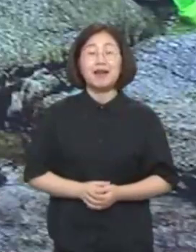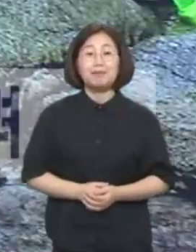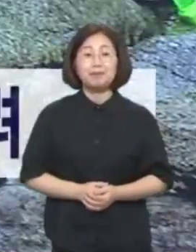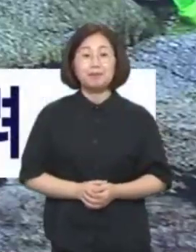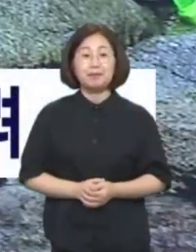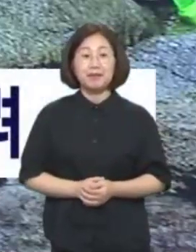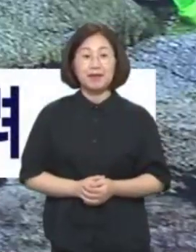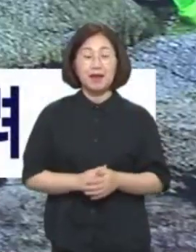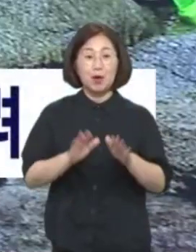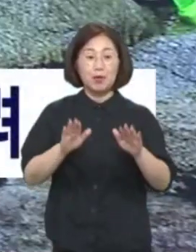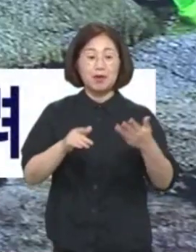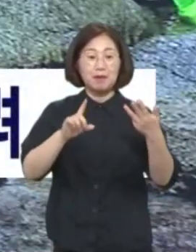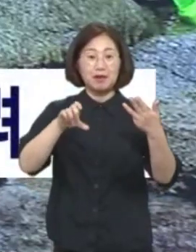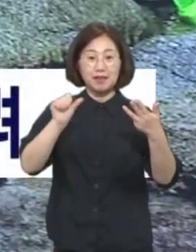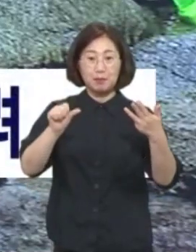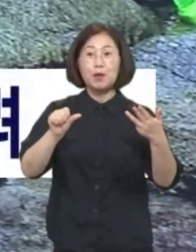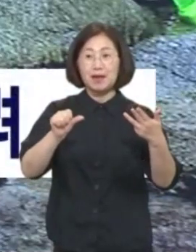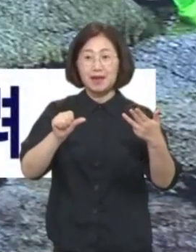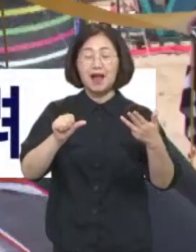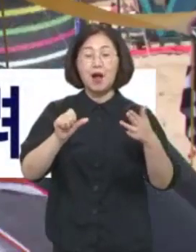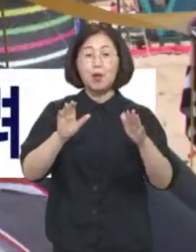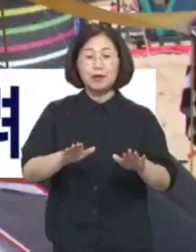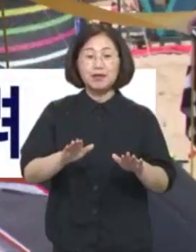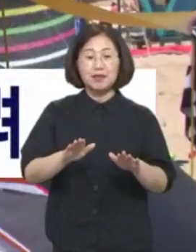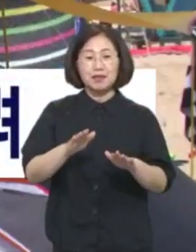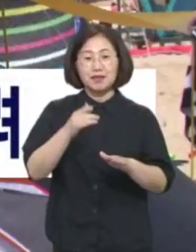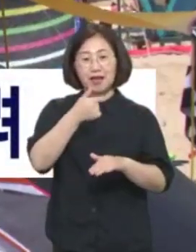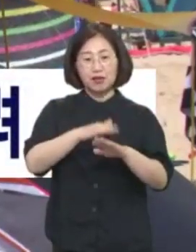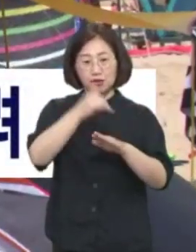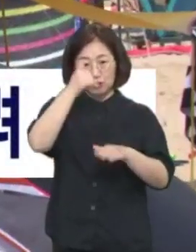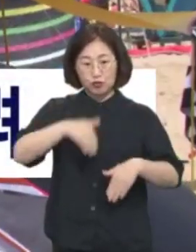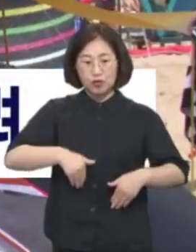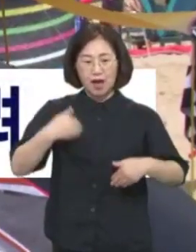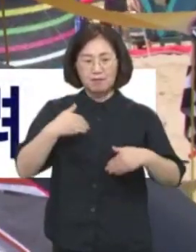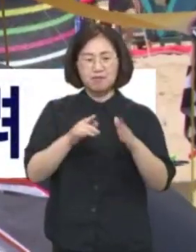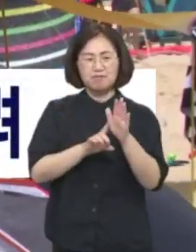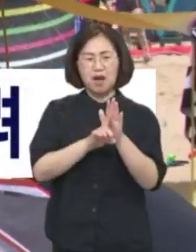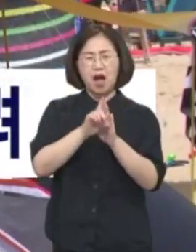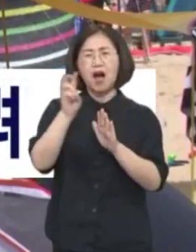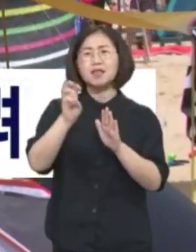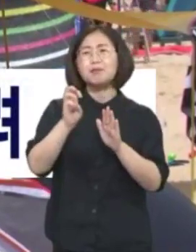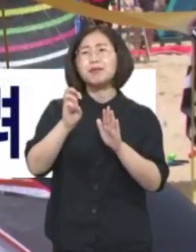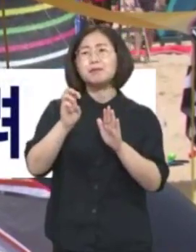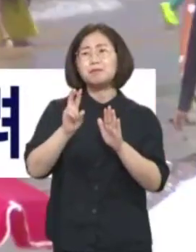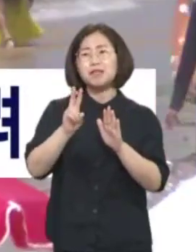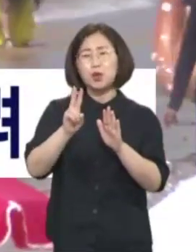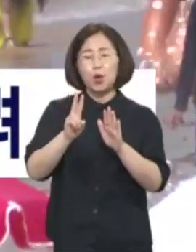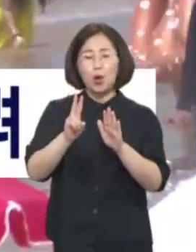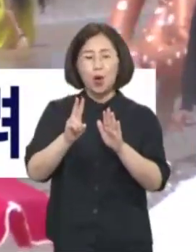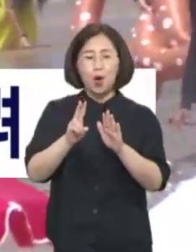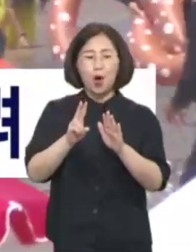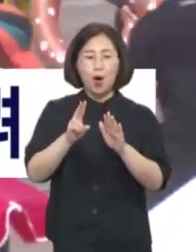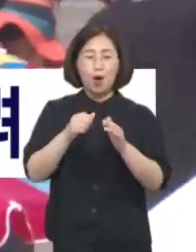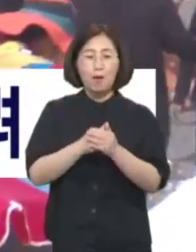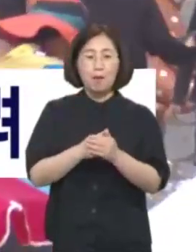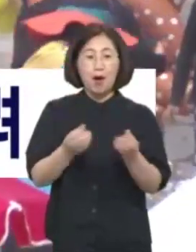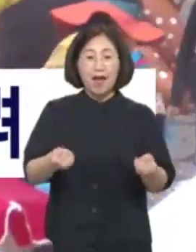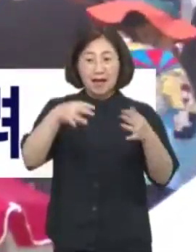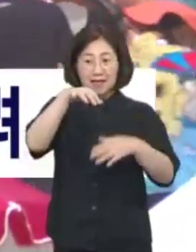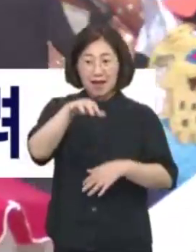광복절 징검다리 연휴 마지막 날인 오늘 대전 충남은 32도가 넘는 무더위 속에 대전 영시축제 등 행사장과